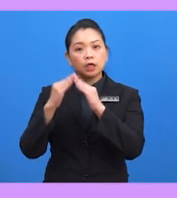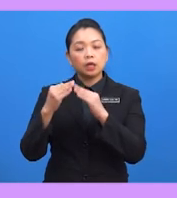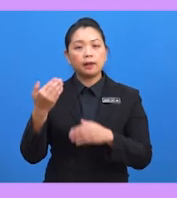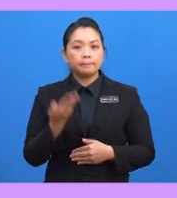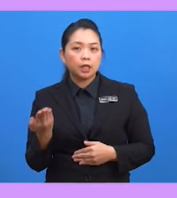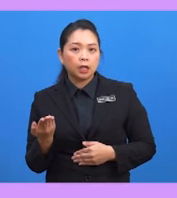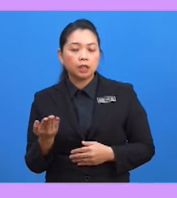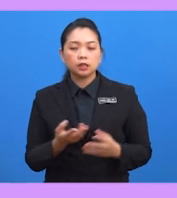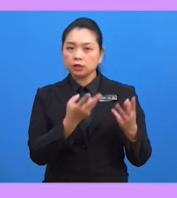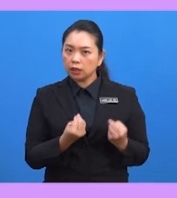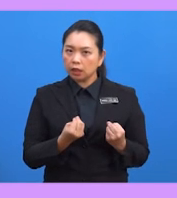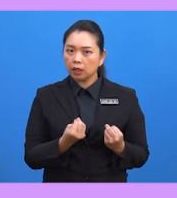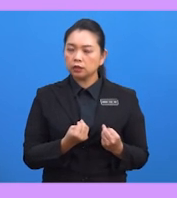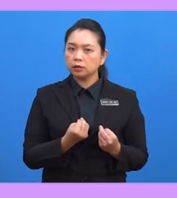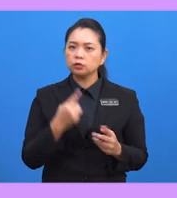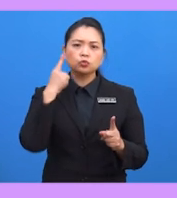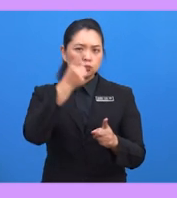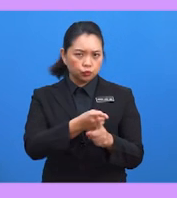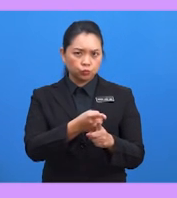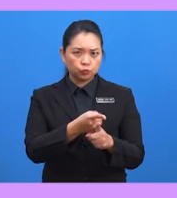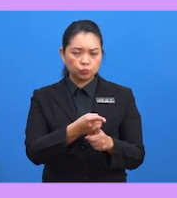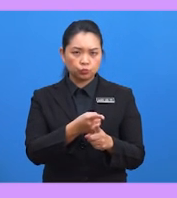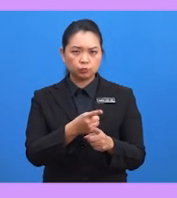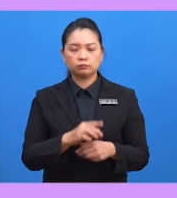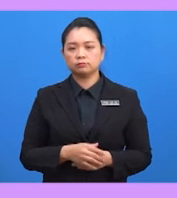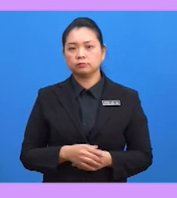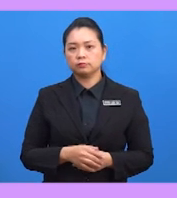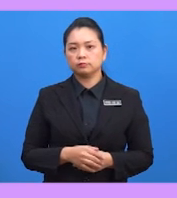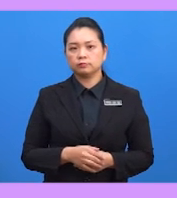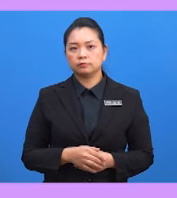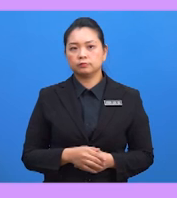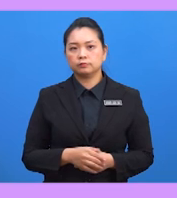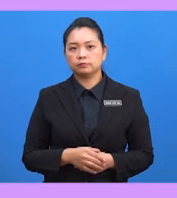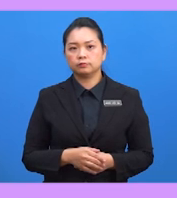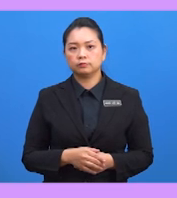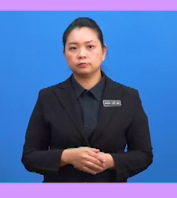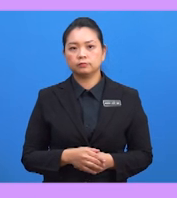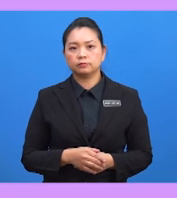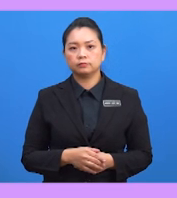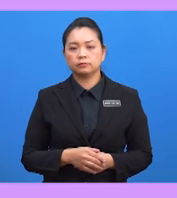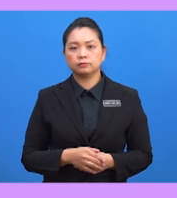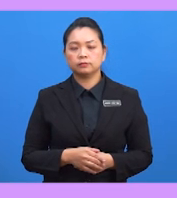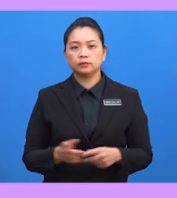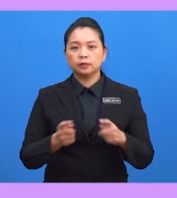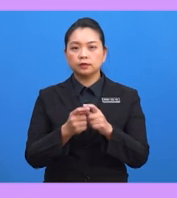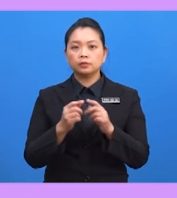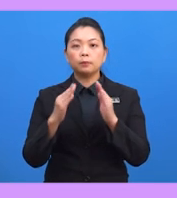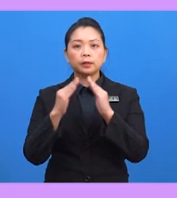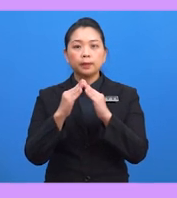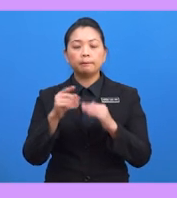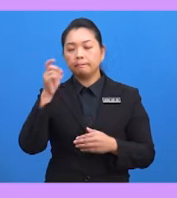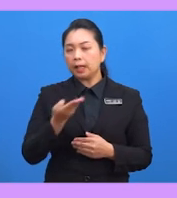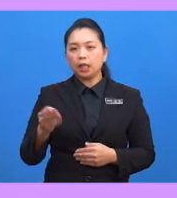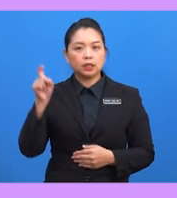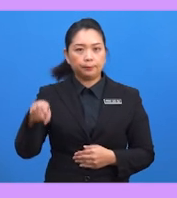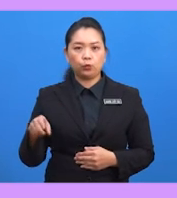kehendak. Setuju atau tidak setuju? Bagus. Anda memang hebat. Tempat tinggal merupakan barang